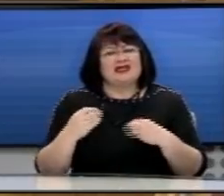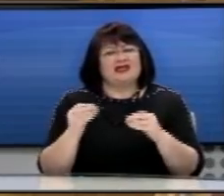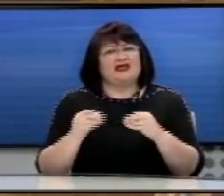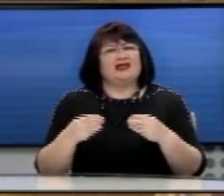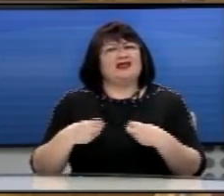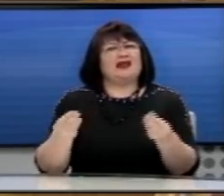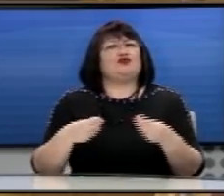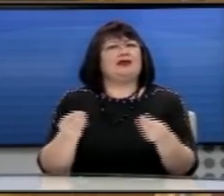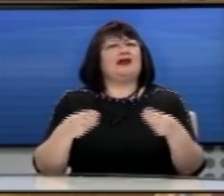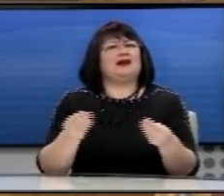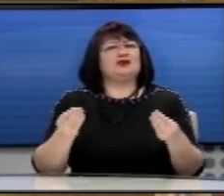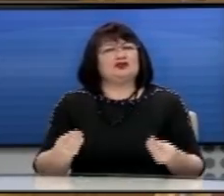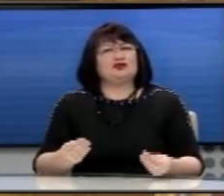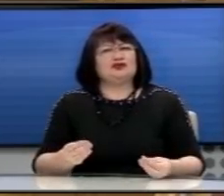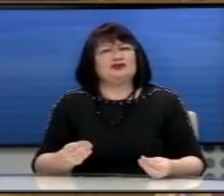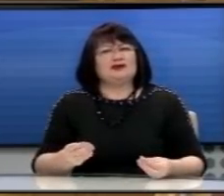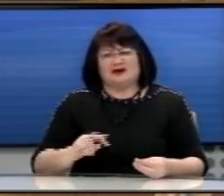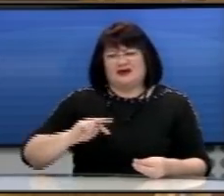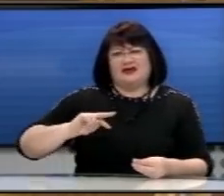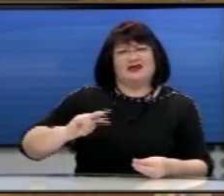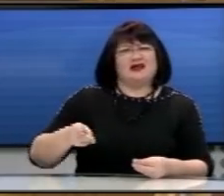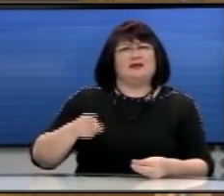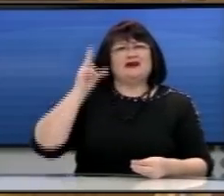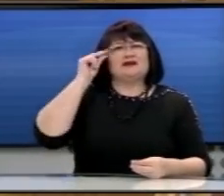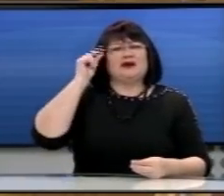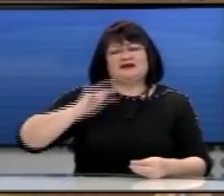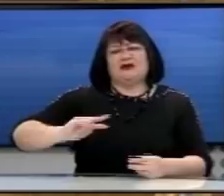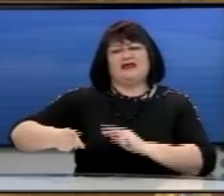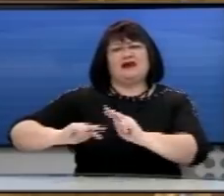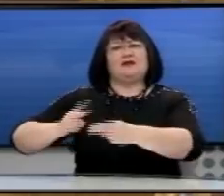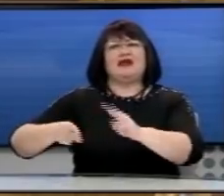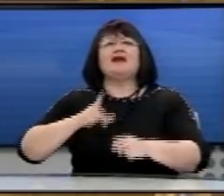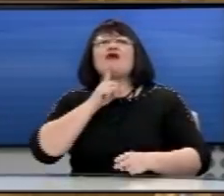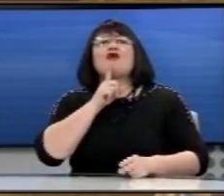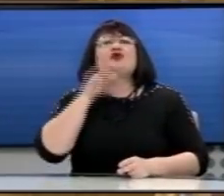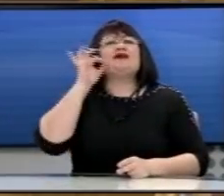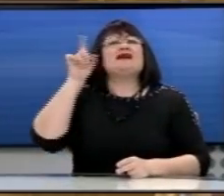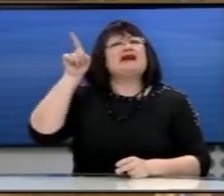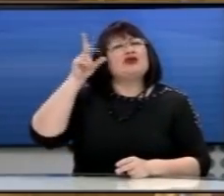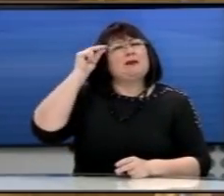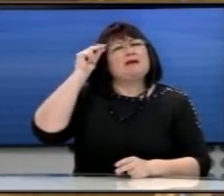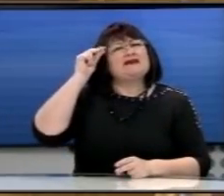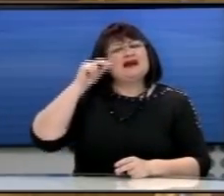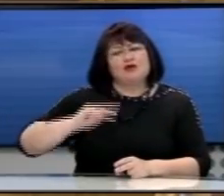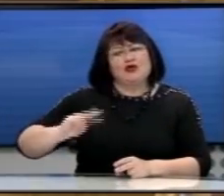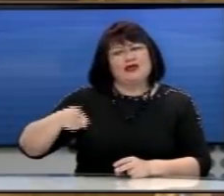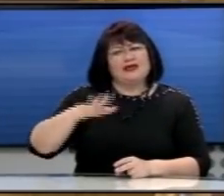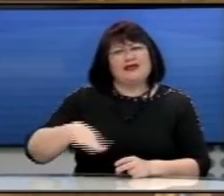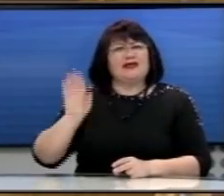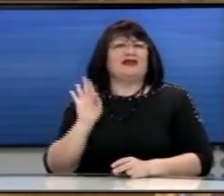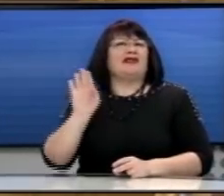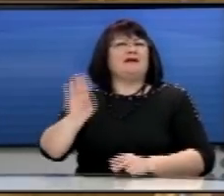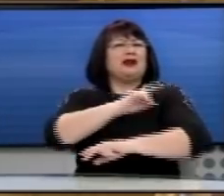τα εγκληματικά στοιχεία δίπλα σε ιδρύματα πανεπιστημιακά, όπως το Αριστοτέλειο Πανεπιστήμιο Θεσσαλονίκης, που